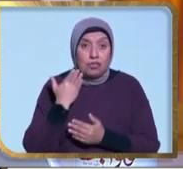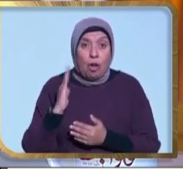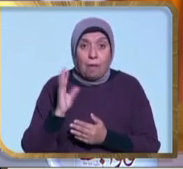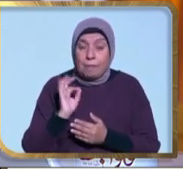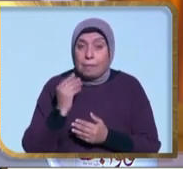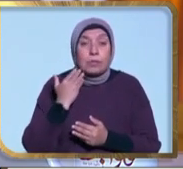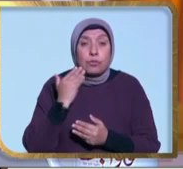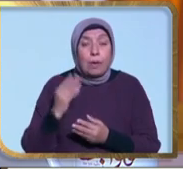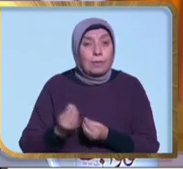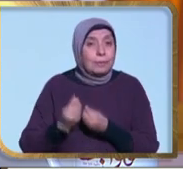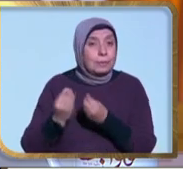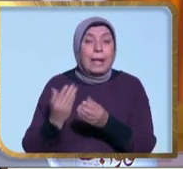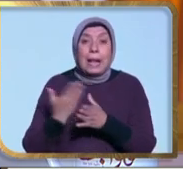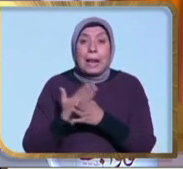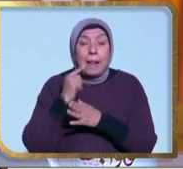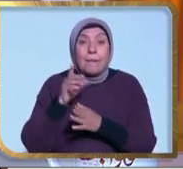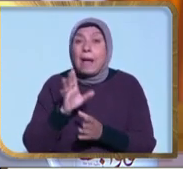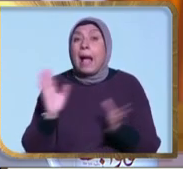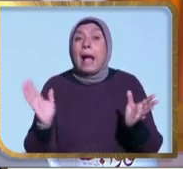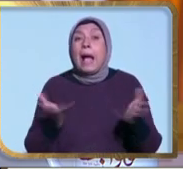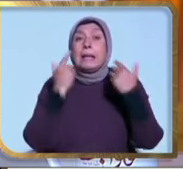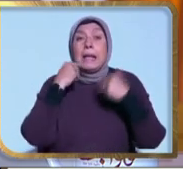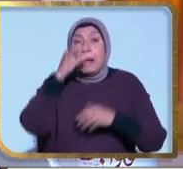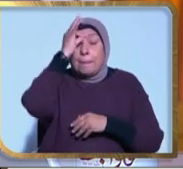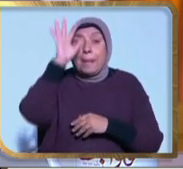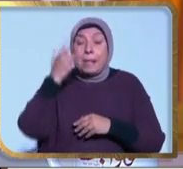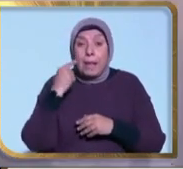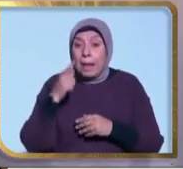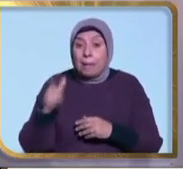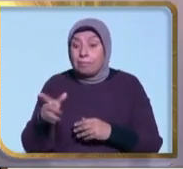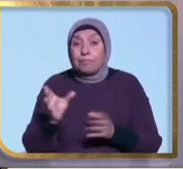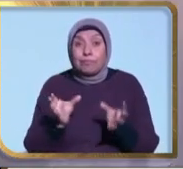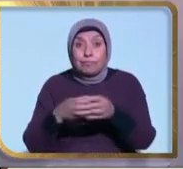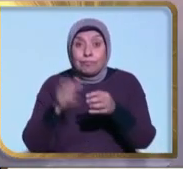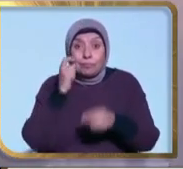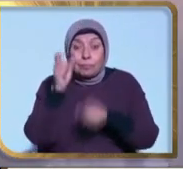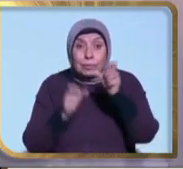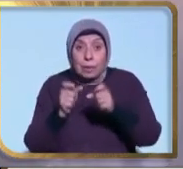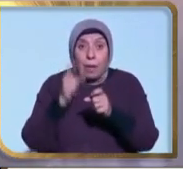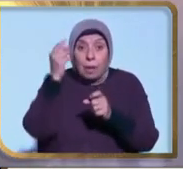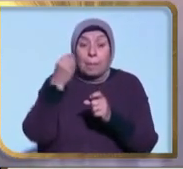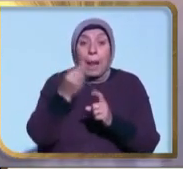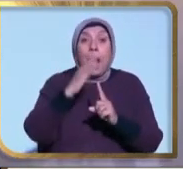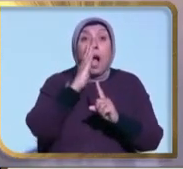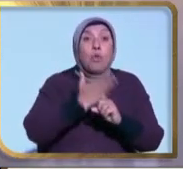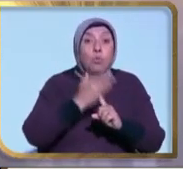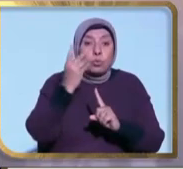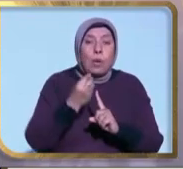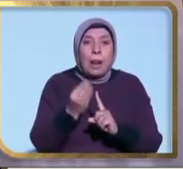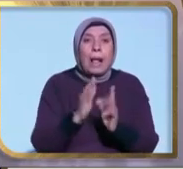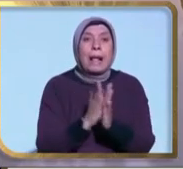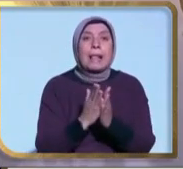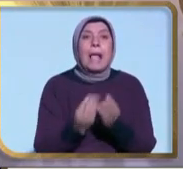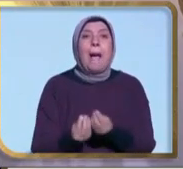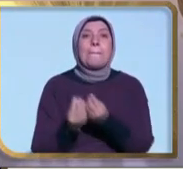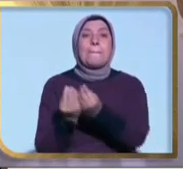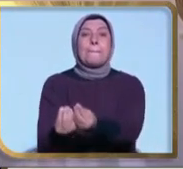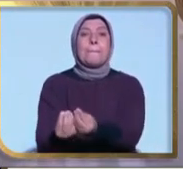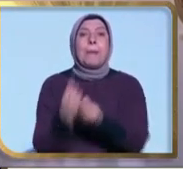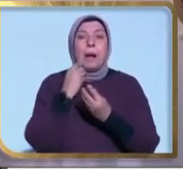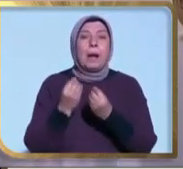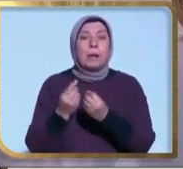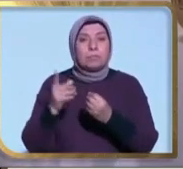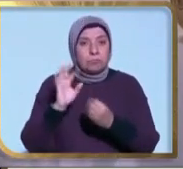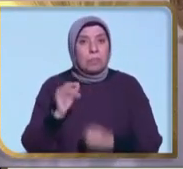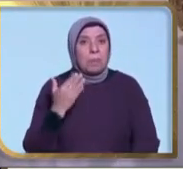انه تاتي اي امه كتاب سماوي كلام الله فشرف كان كبير جدا